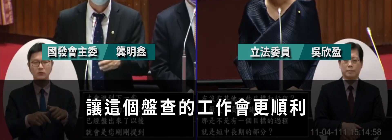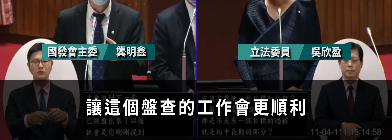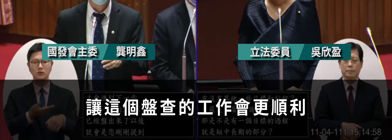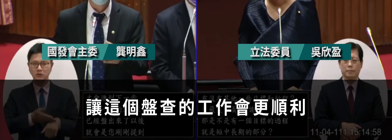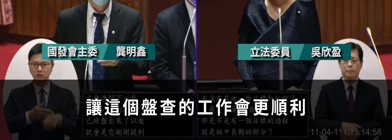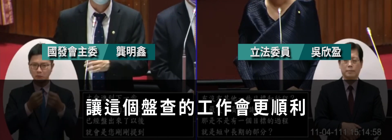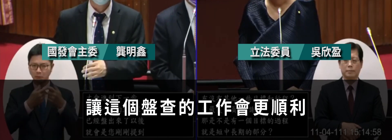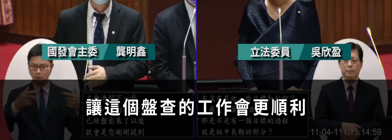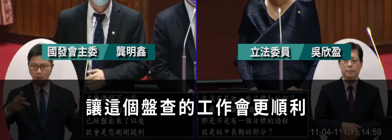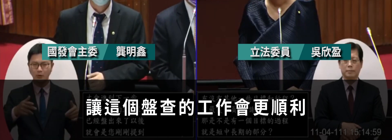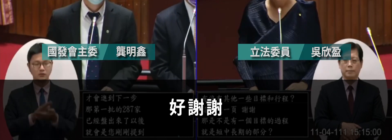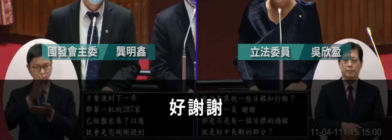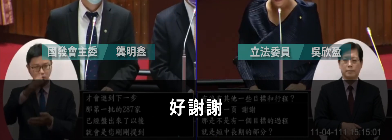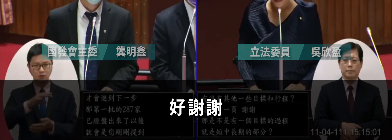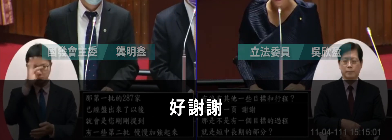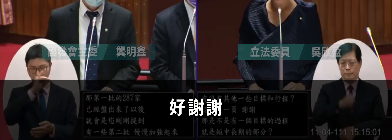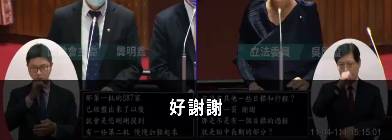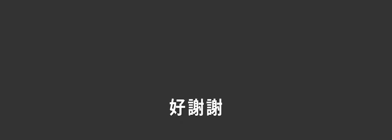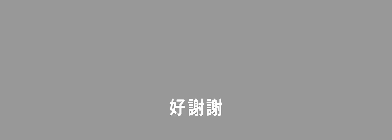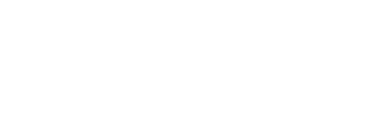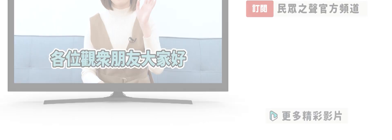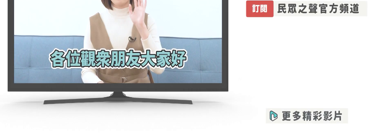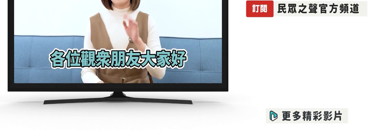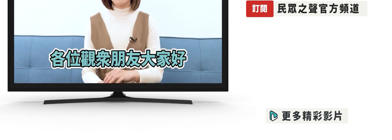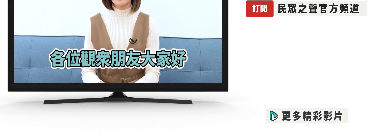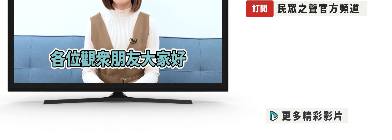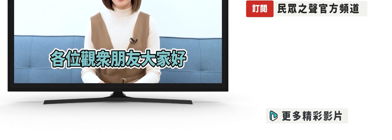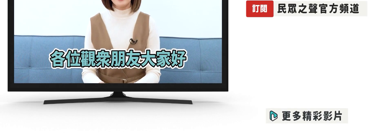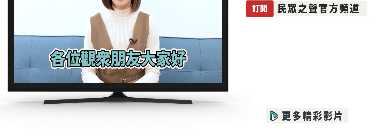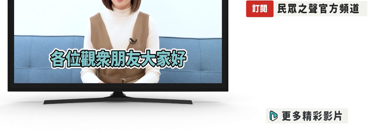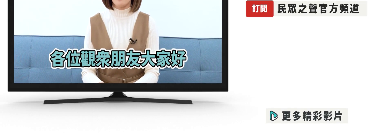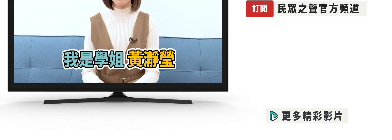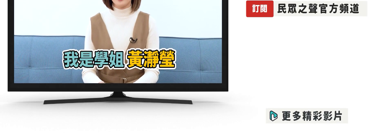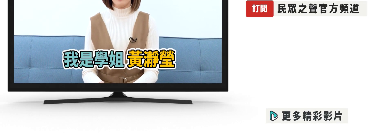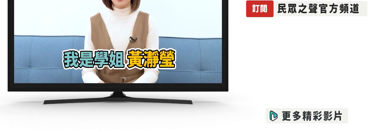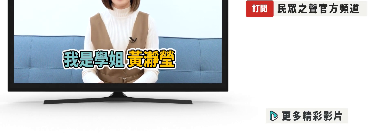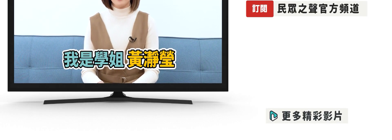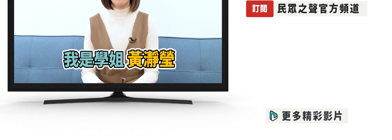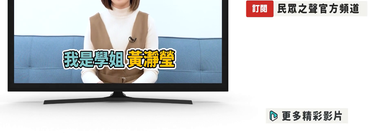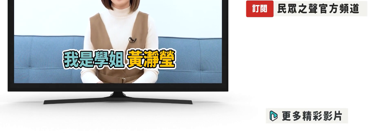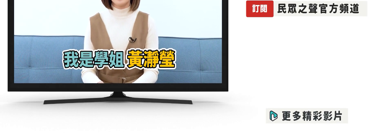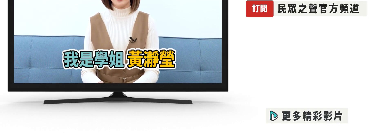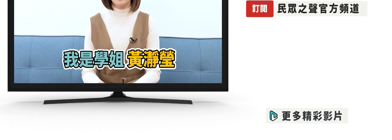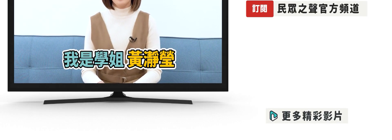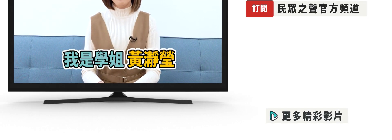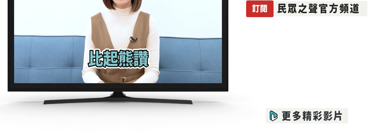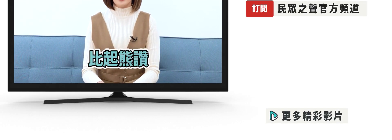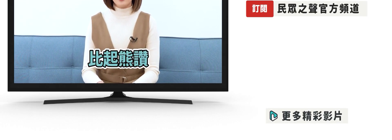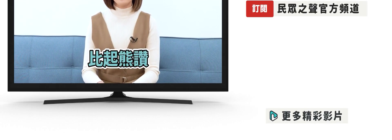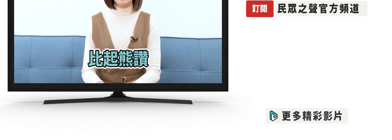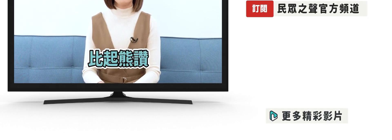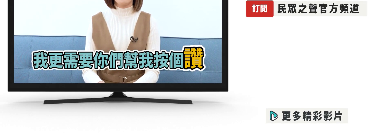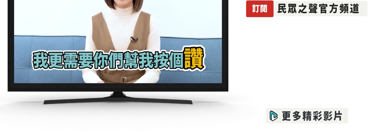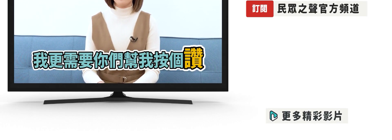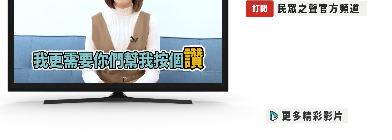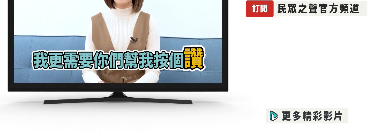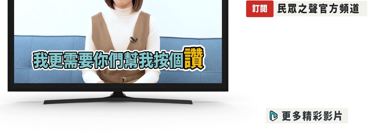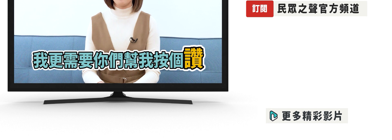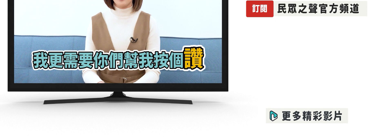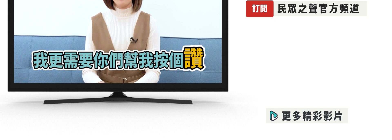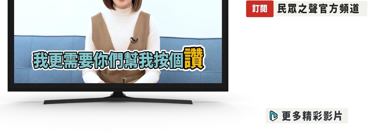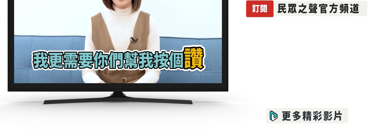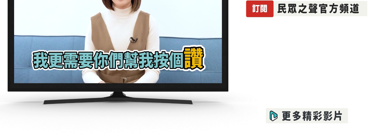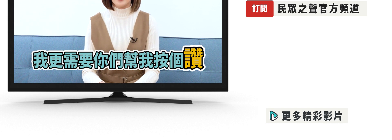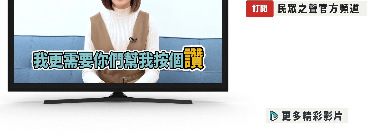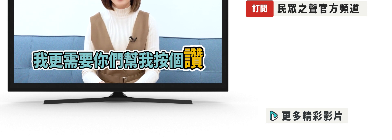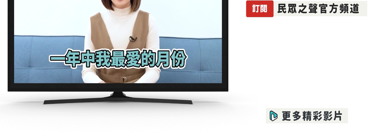个盘查的工作会更顺利。 好，谢谢 各位观众朋友，大家好，我是学姐黄静莹。比起熊赞，我更需要你